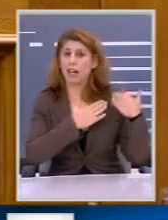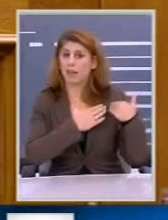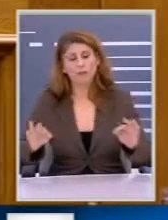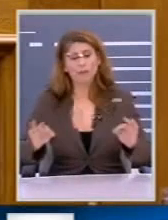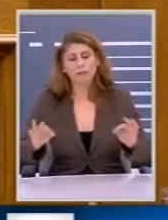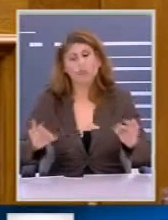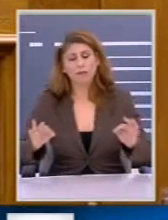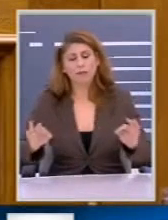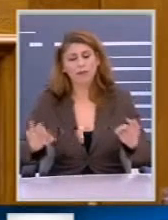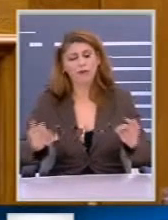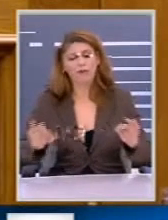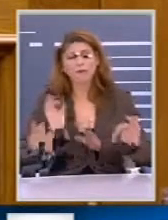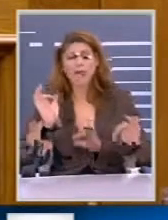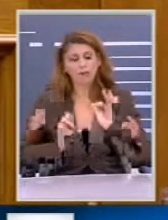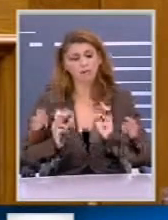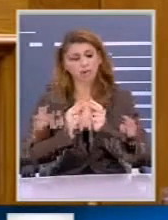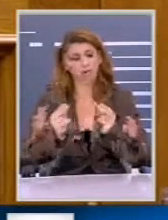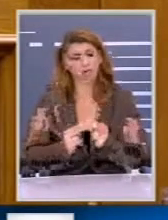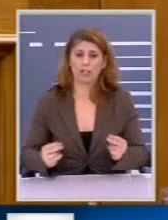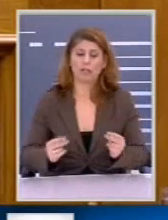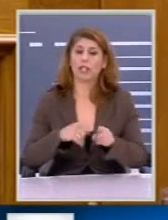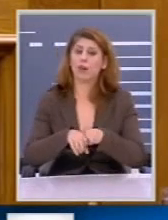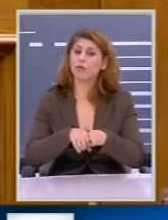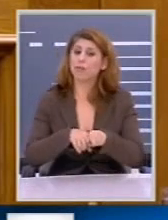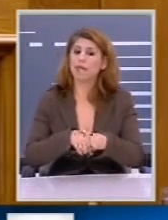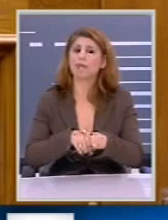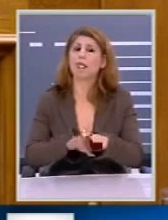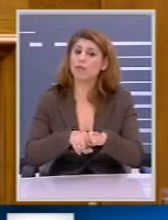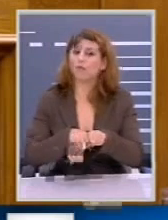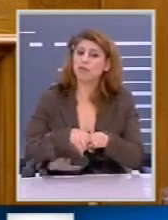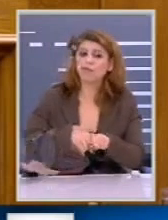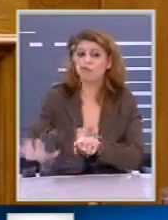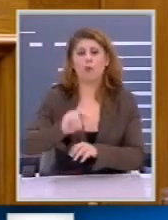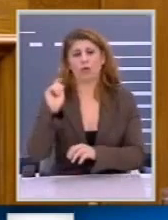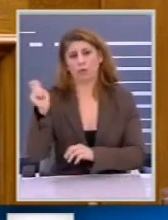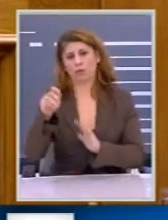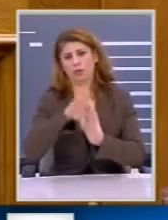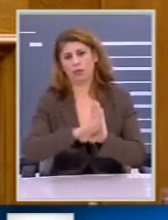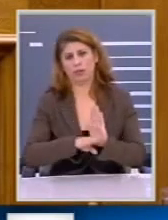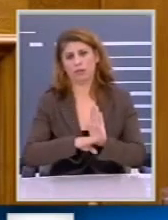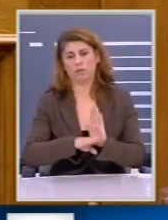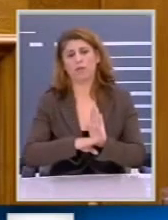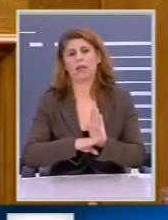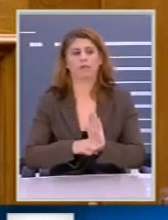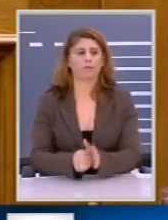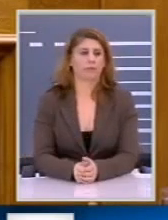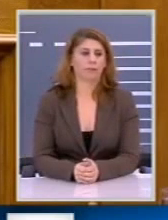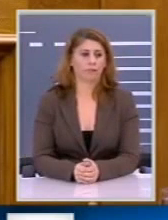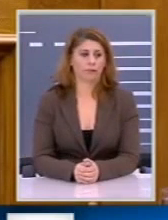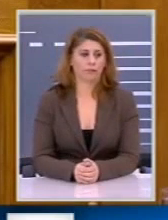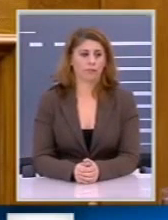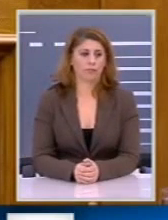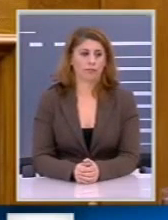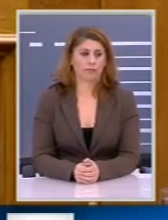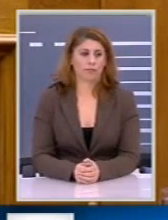και περιγραφή στο πόρισμα και αφορούν ολόκληρο το πολιτικό σύστημα που είχε οικοδομηθεί.